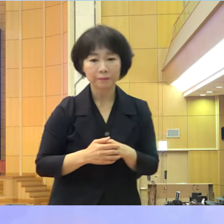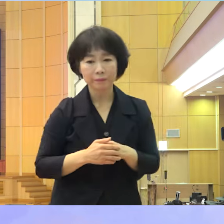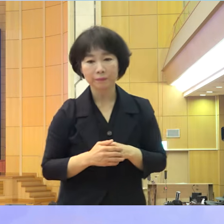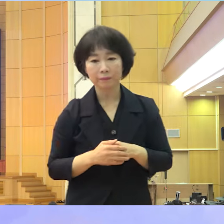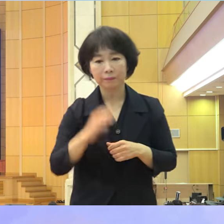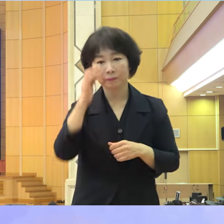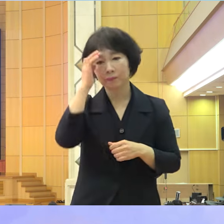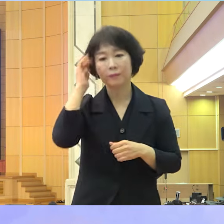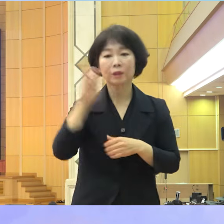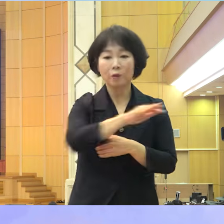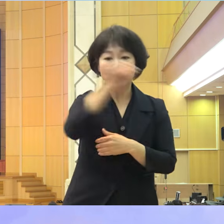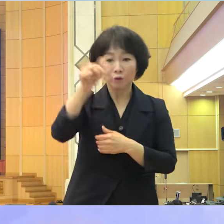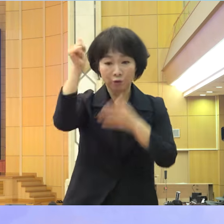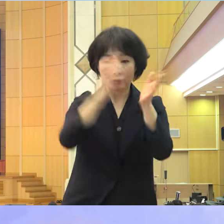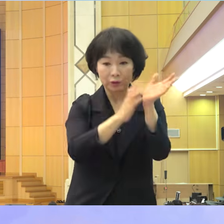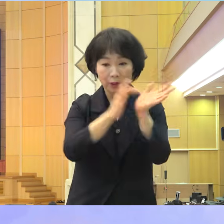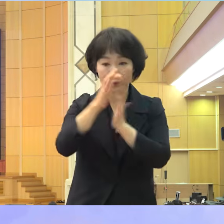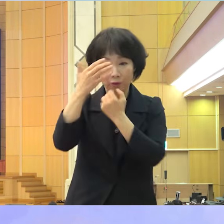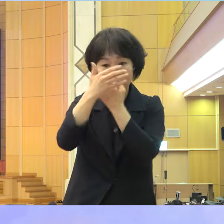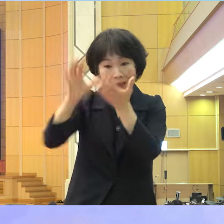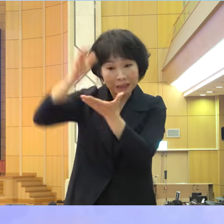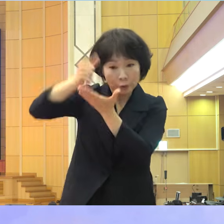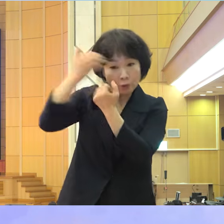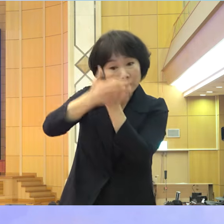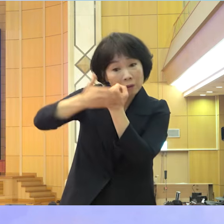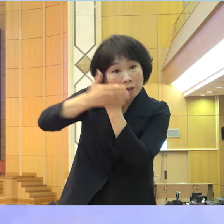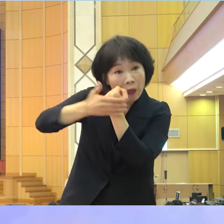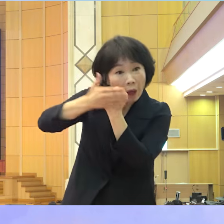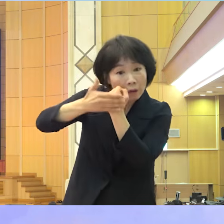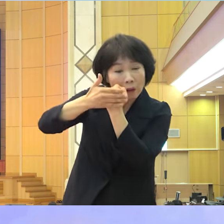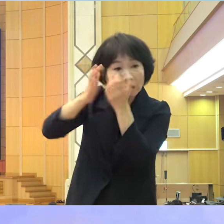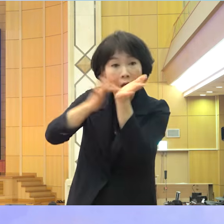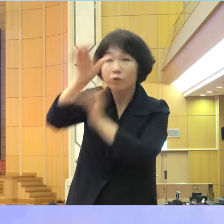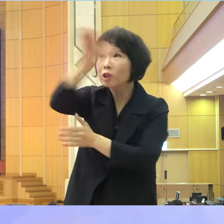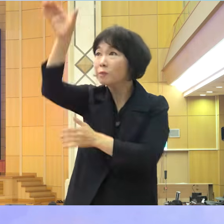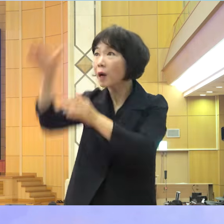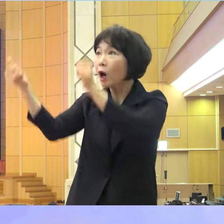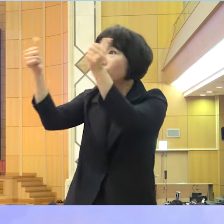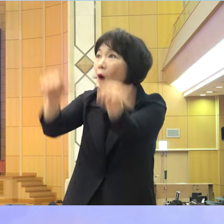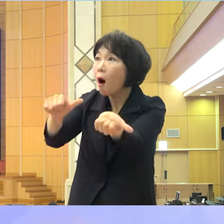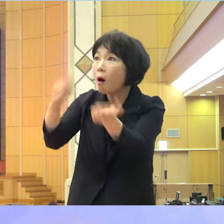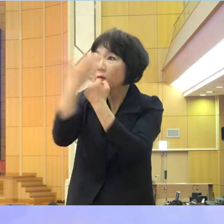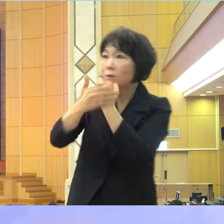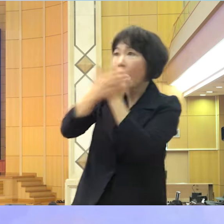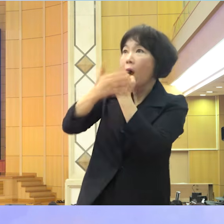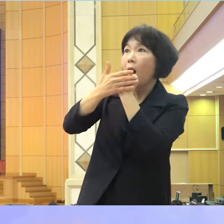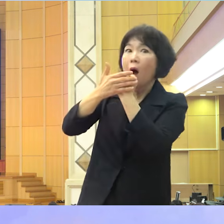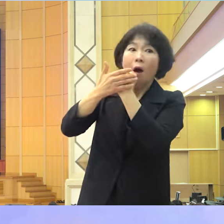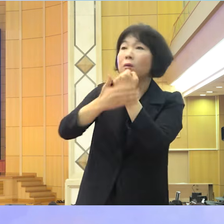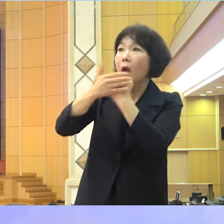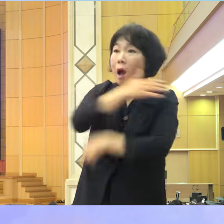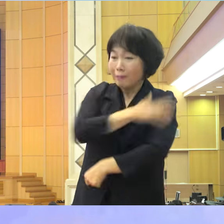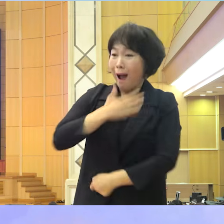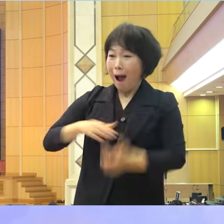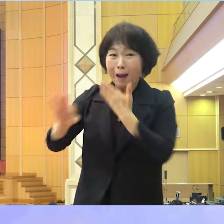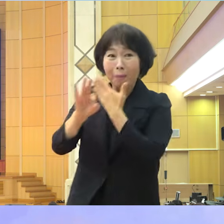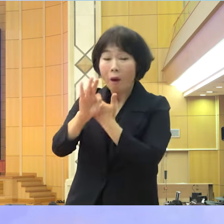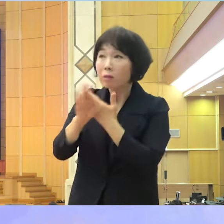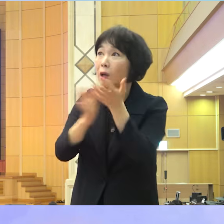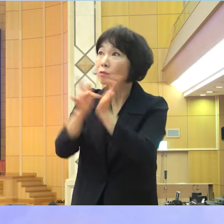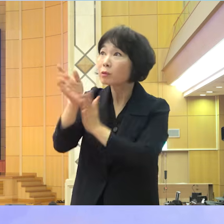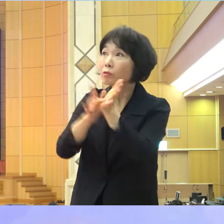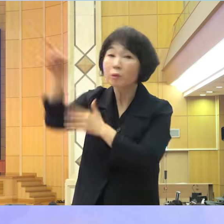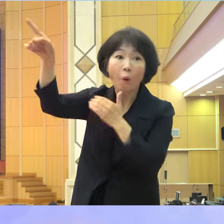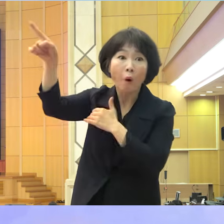예수 그리스도 은혜를 너희가 알거니와, 예수님이 십자가 지신 그 은혜를 알고 보면